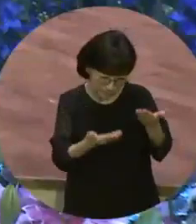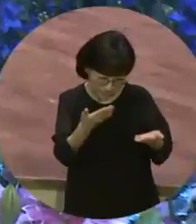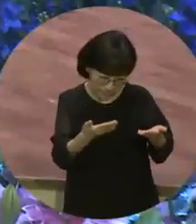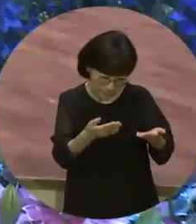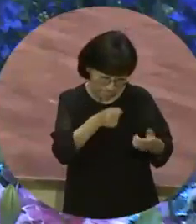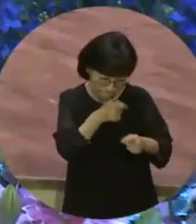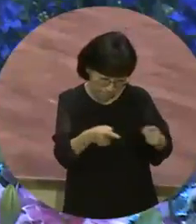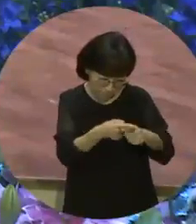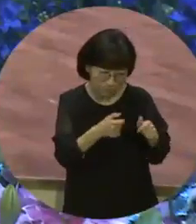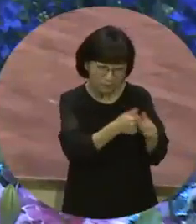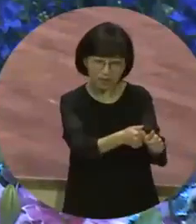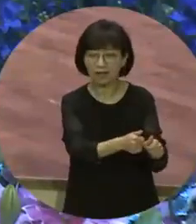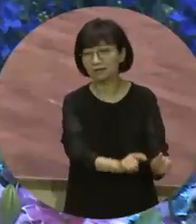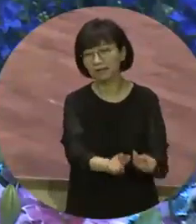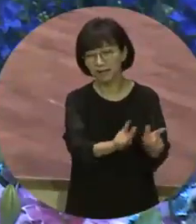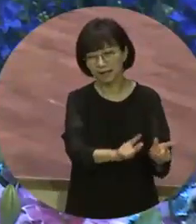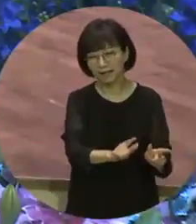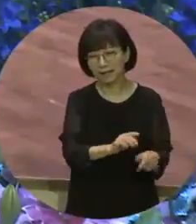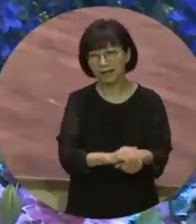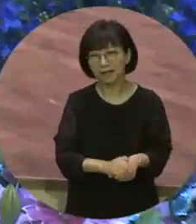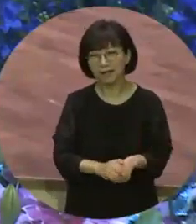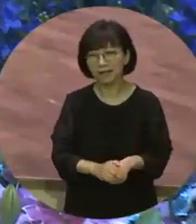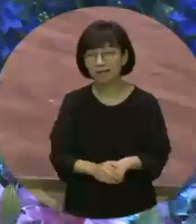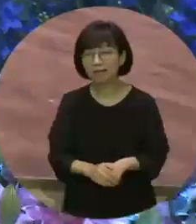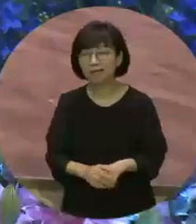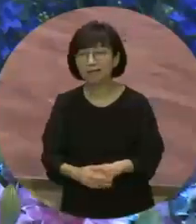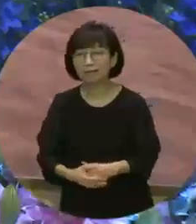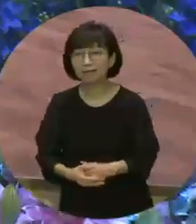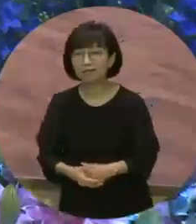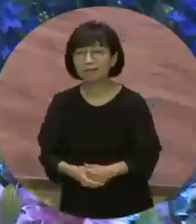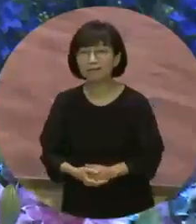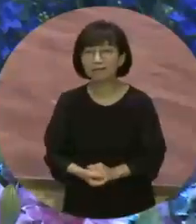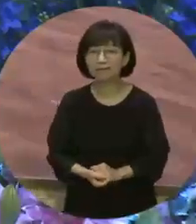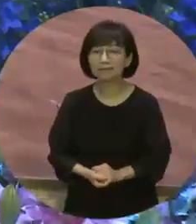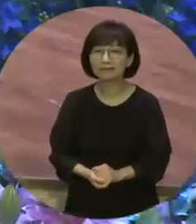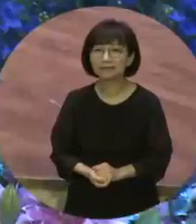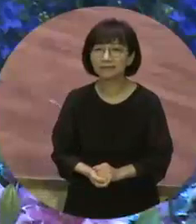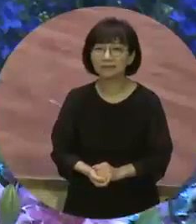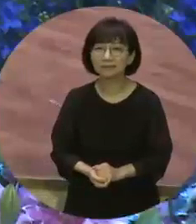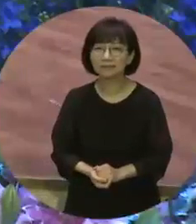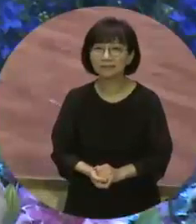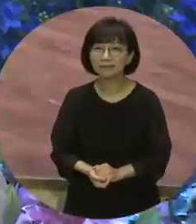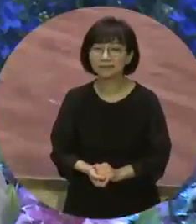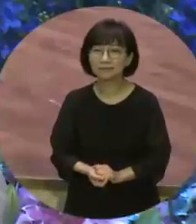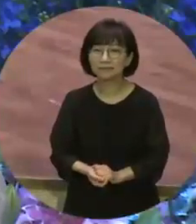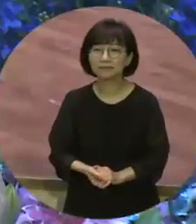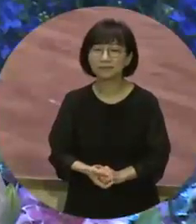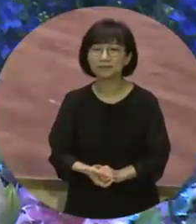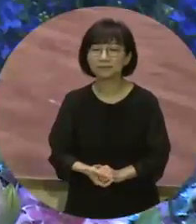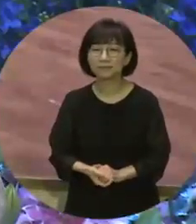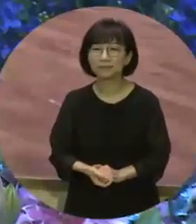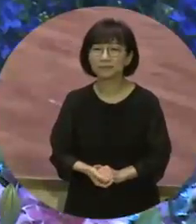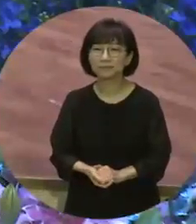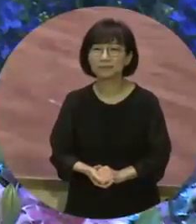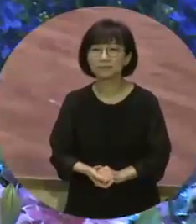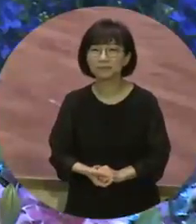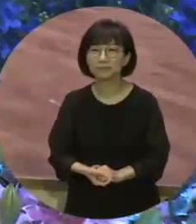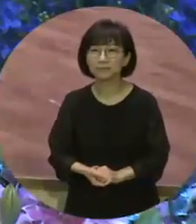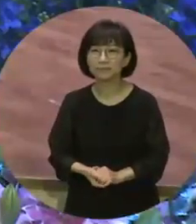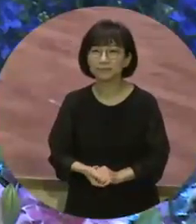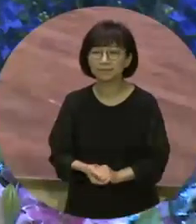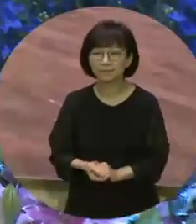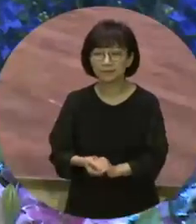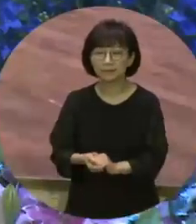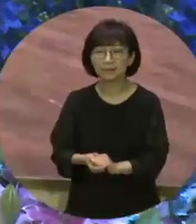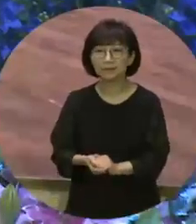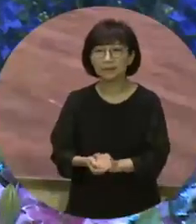말씀 없어요. 그러니까 한국교회 교회 안에서 다 가난한 사람들 다 모여있어요. 교회 다니면